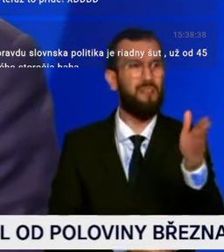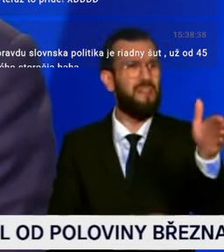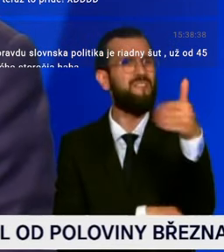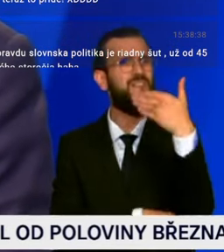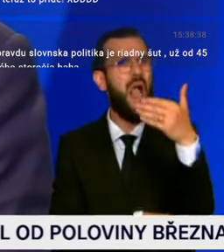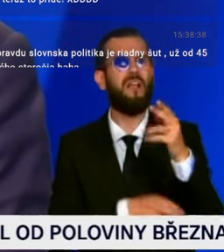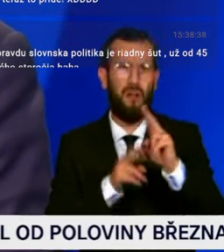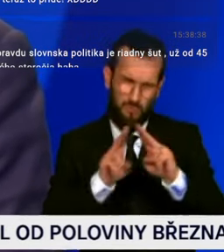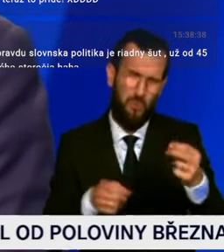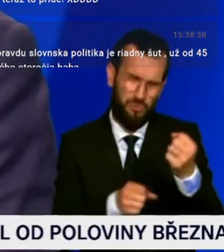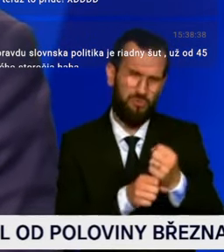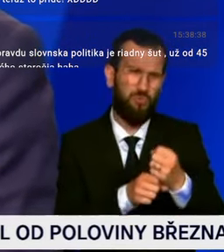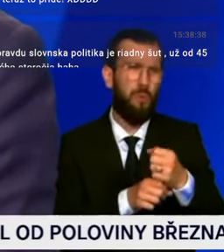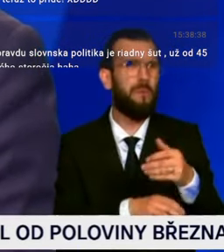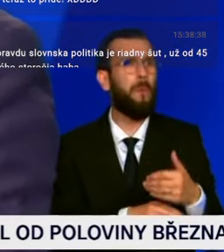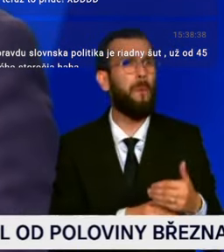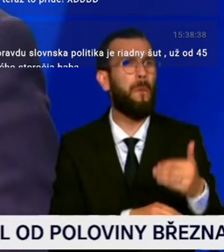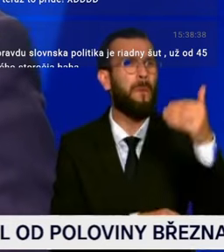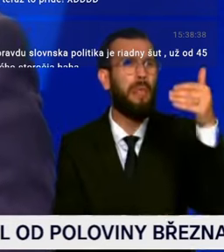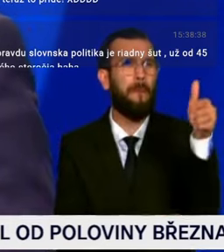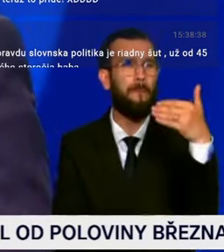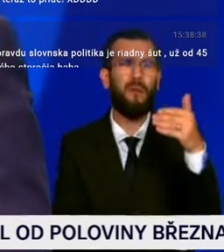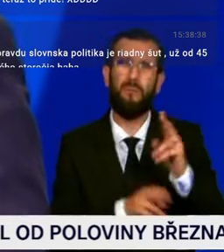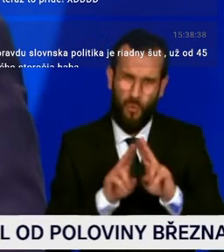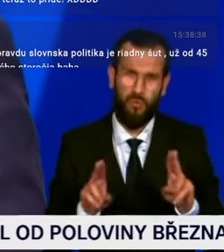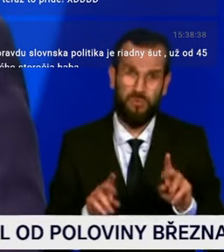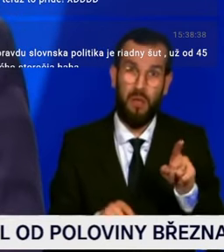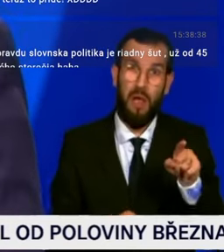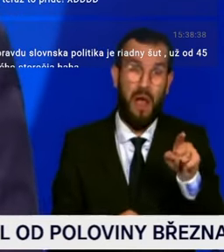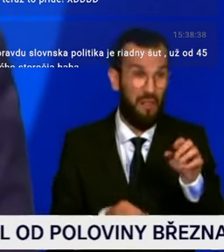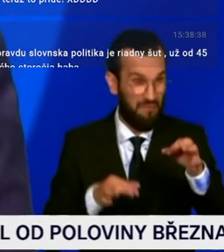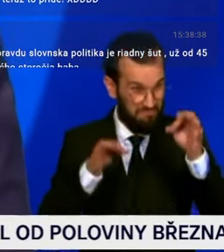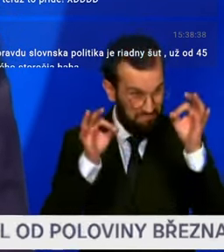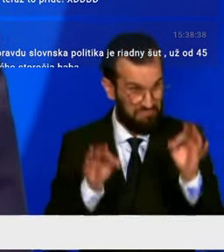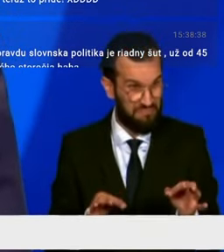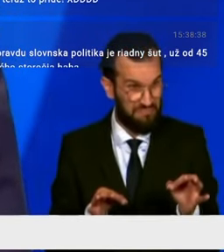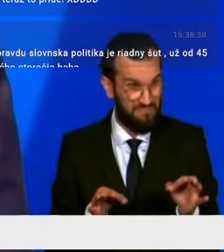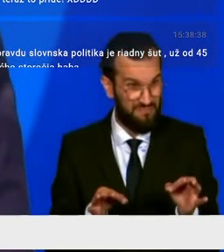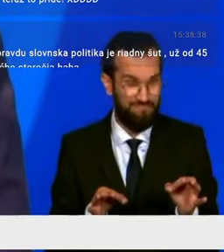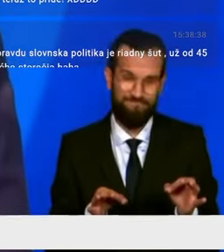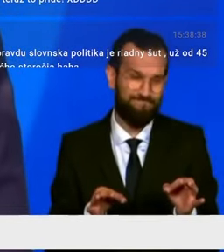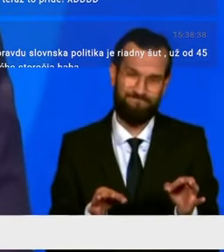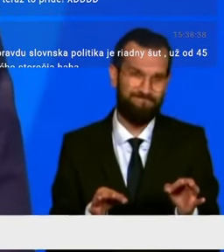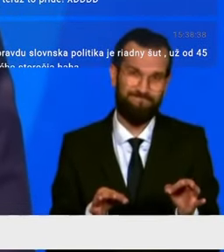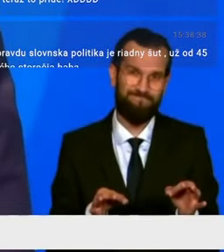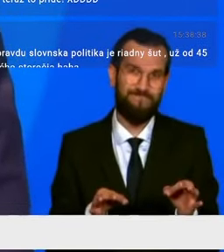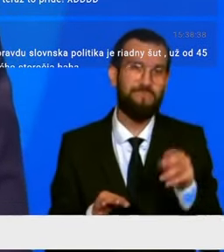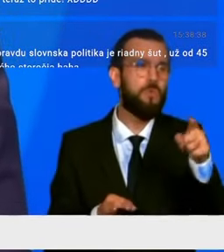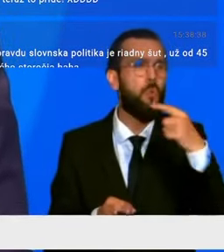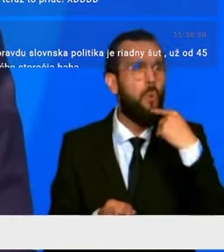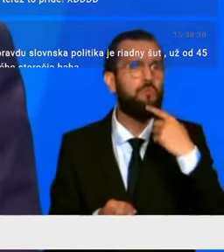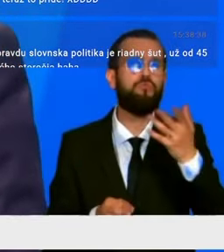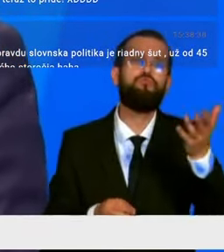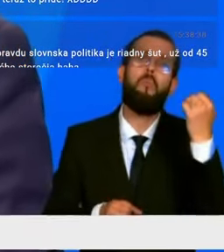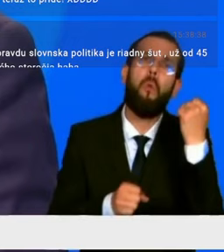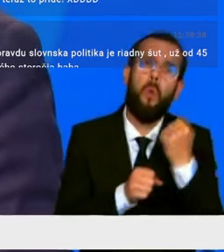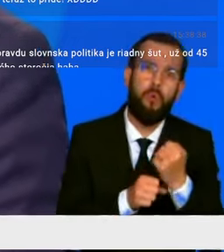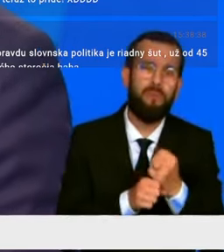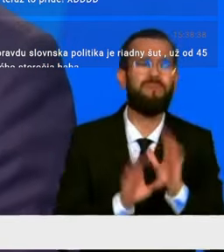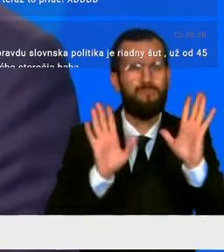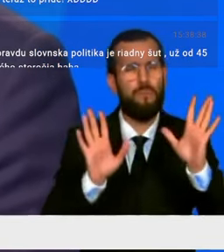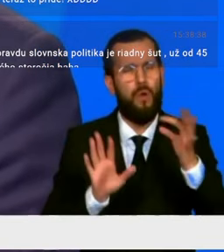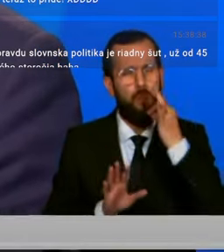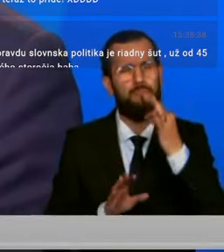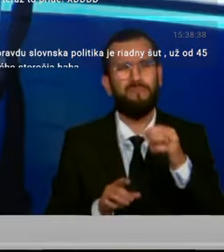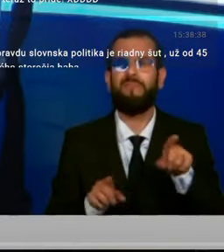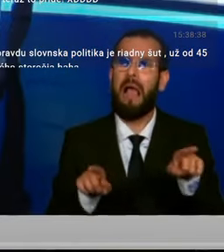vyša kde chcete ale ak sa ma pýtate na to že či to je autentické tak to autentické nie je lebo ste hovorili o skutkoch tak nech sa páči ale pýtam sa aj